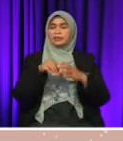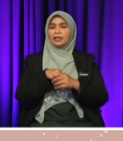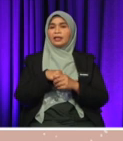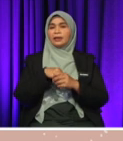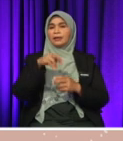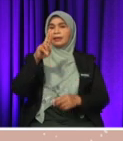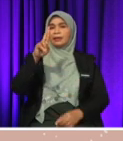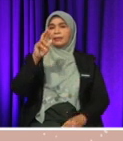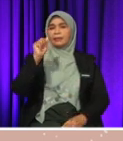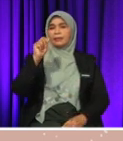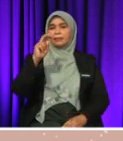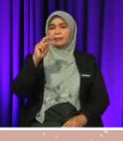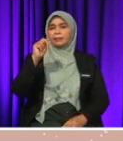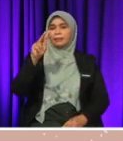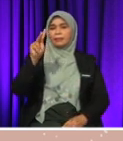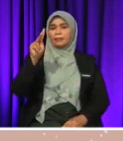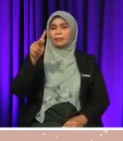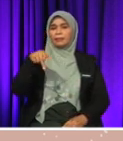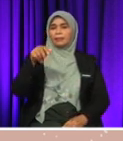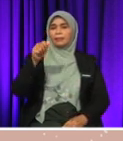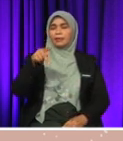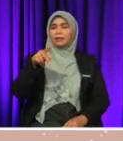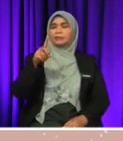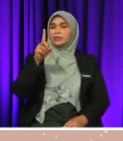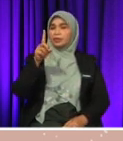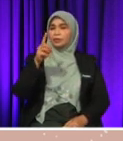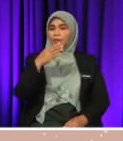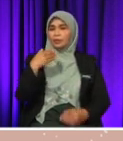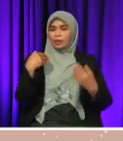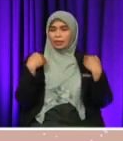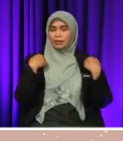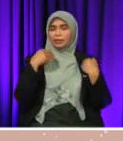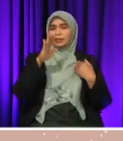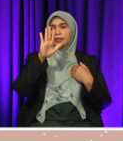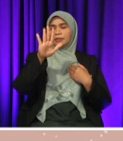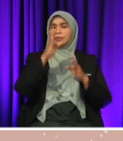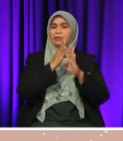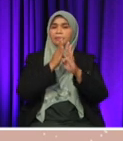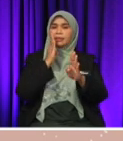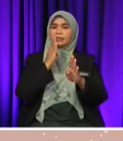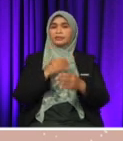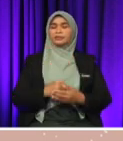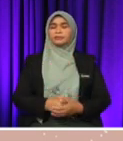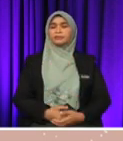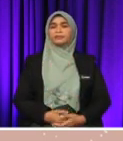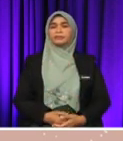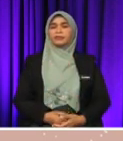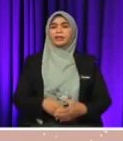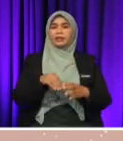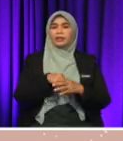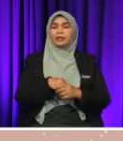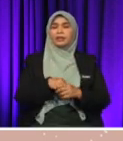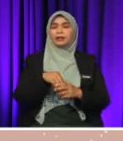dalam rangka satu kita ada lima baris dalam